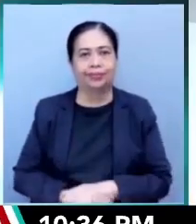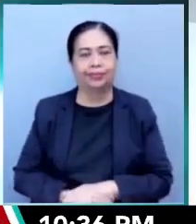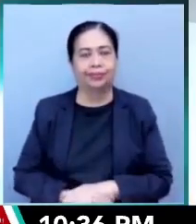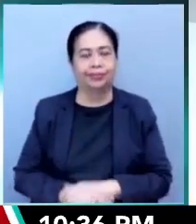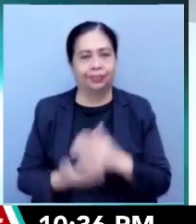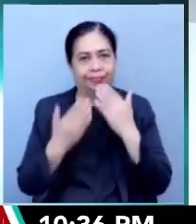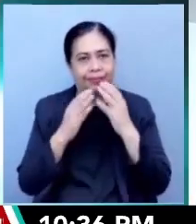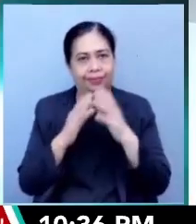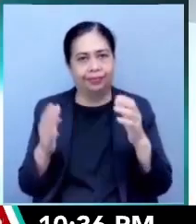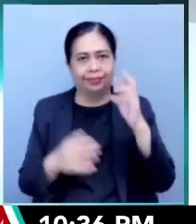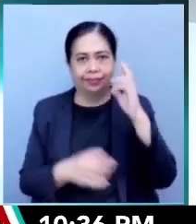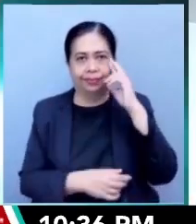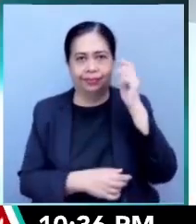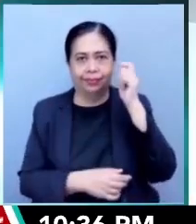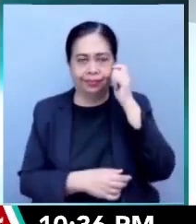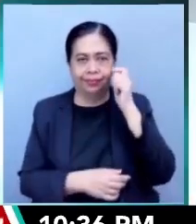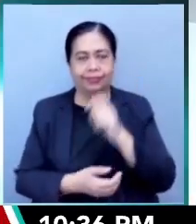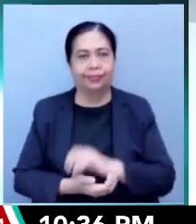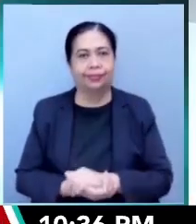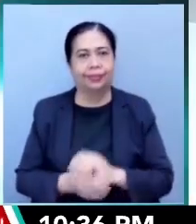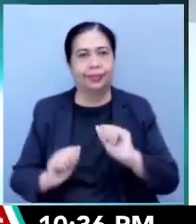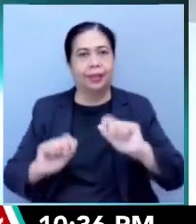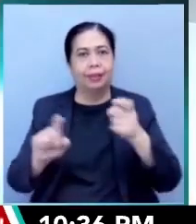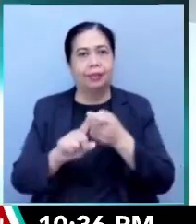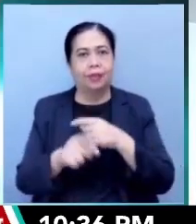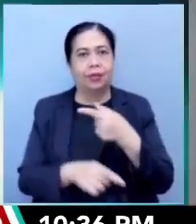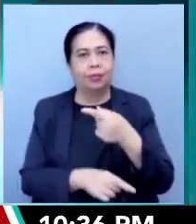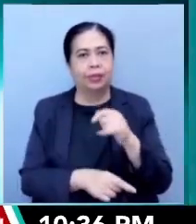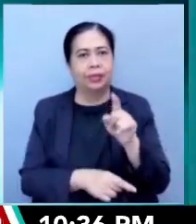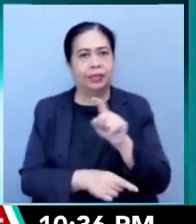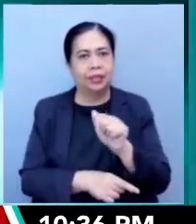Rafi Tima, live mula sa Giza, Egypt.